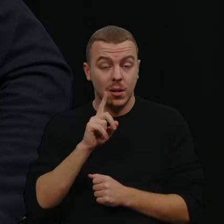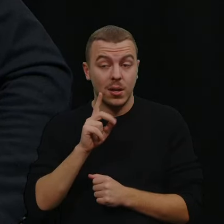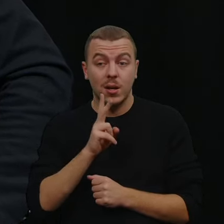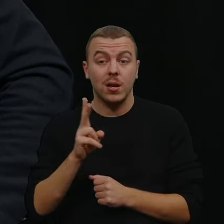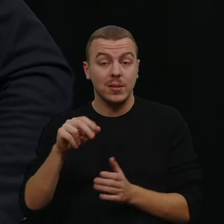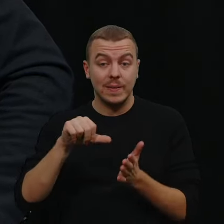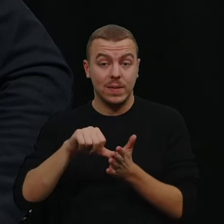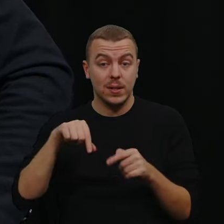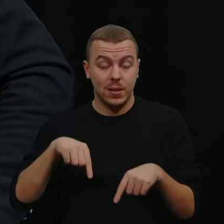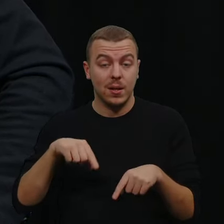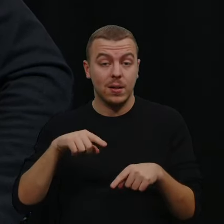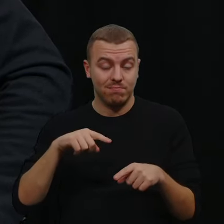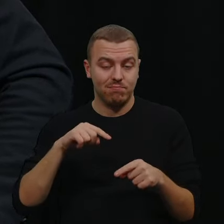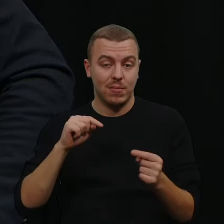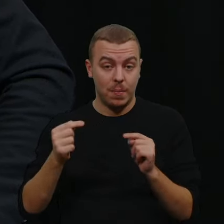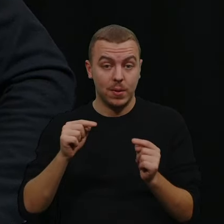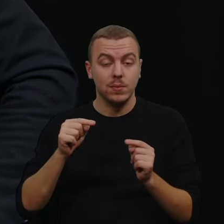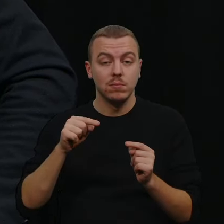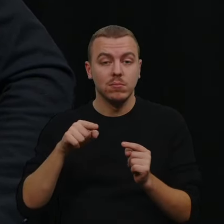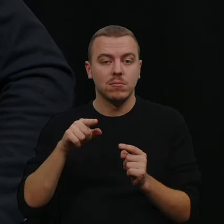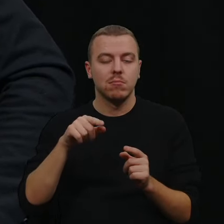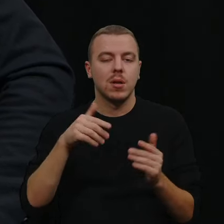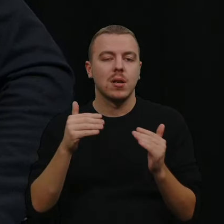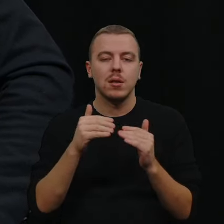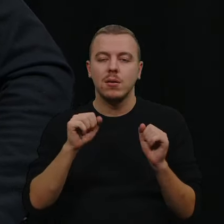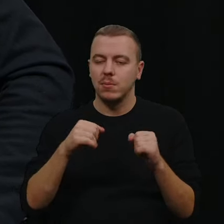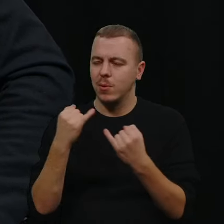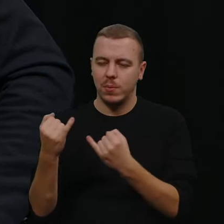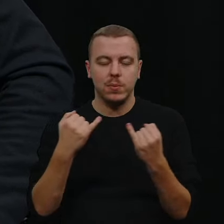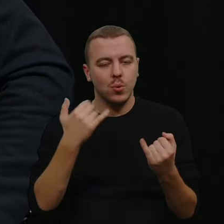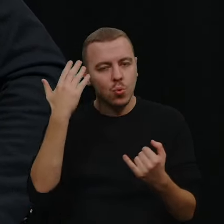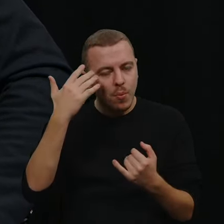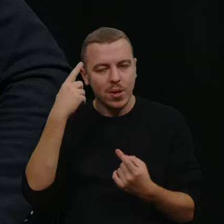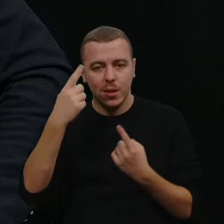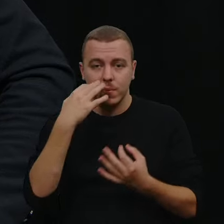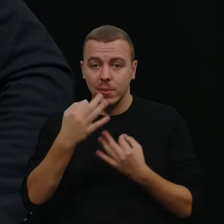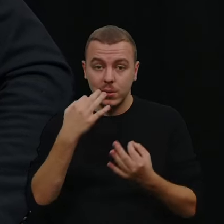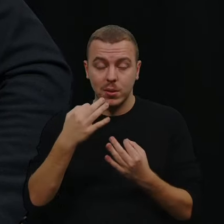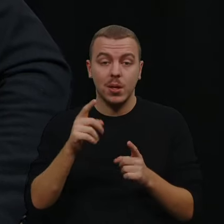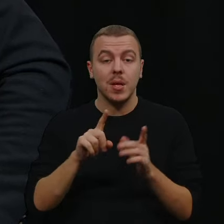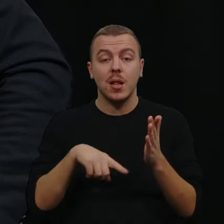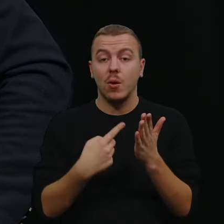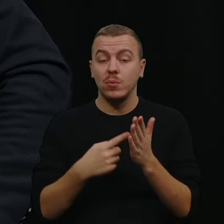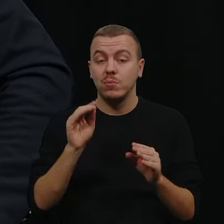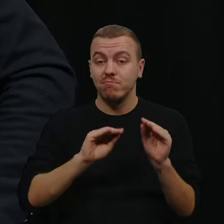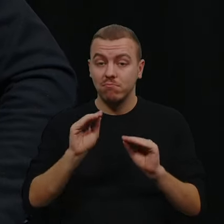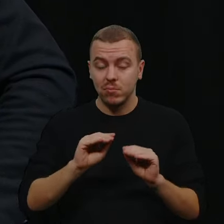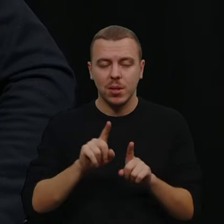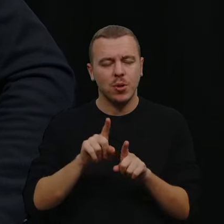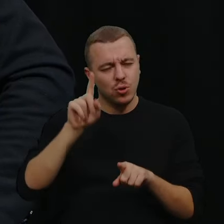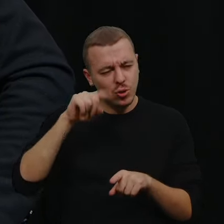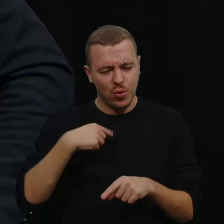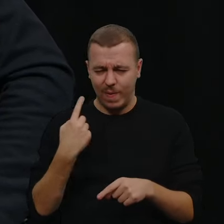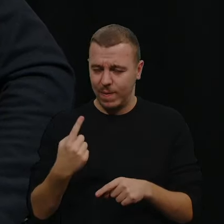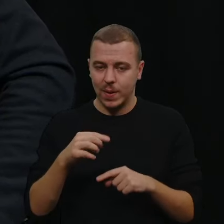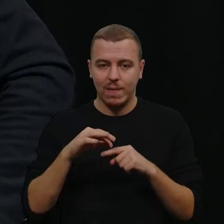dalyvauti mūsų laidoje, turi lygias galimybės išsakyti savo nuomonę ir idėjas, klausimus laidos dalyviams. Rengė ir žino